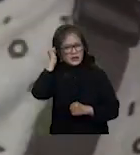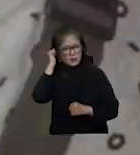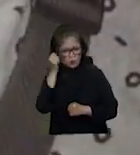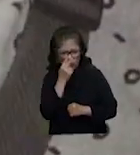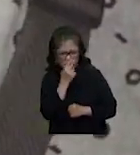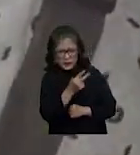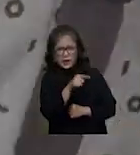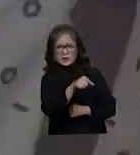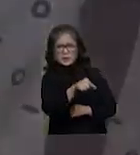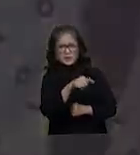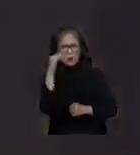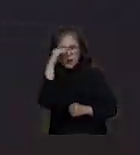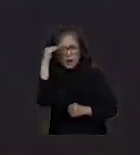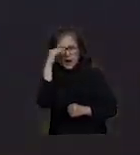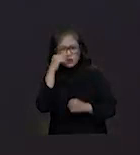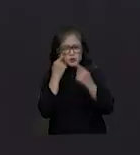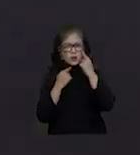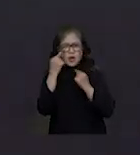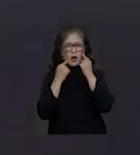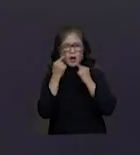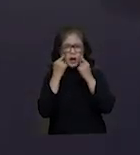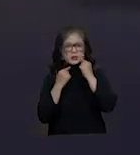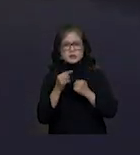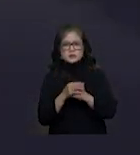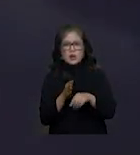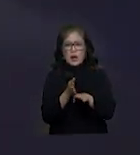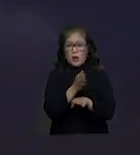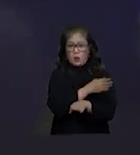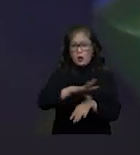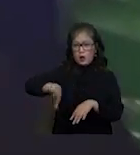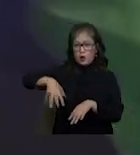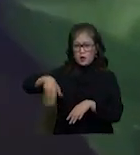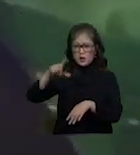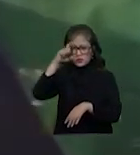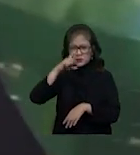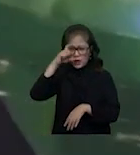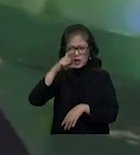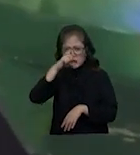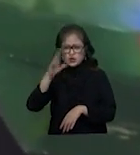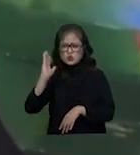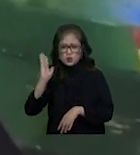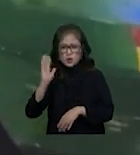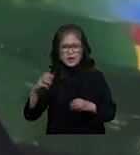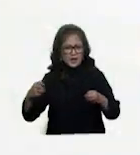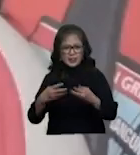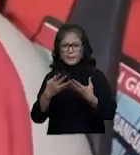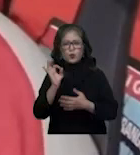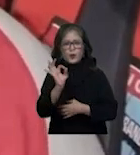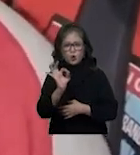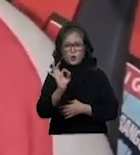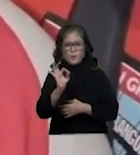tangis sebelumnya pihak keluarga orang tua maupun kerabat telah melakukan upaya pencarian namun tak berhasil